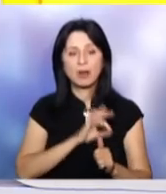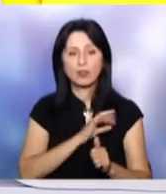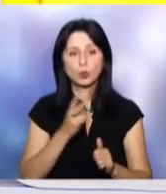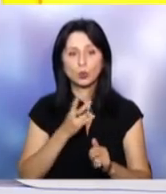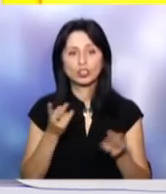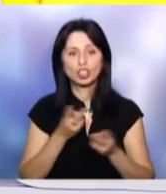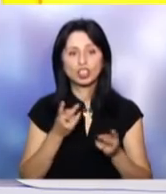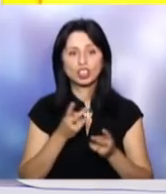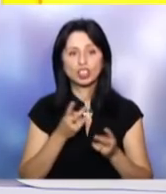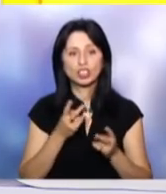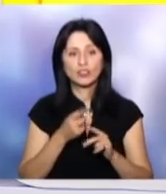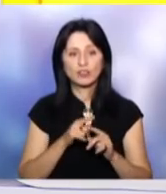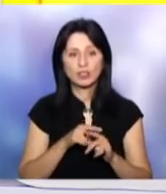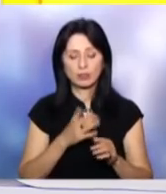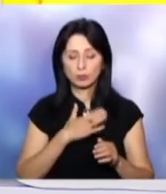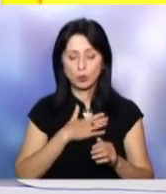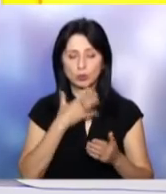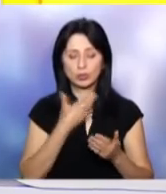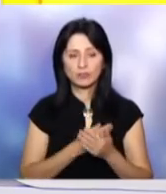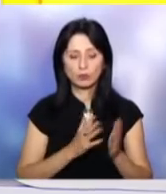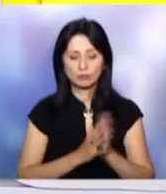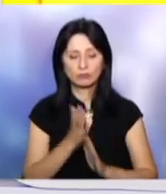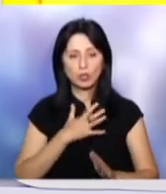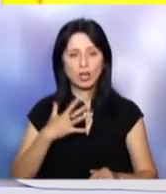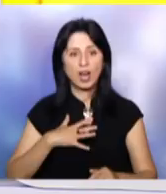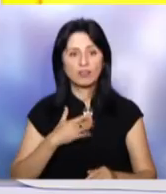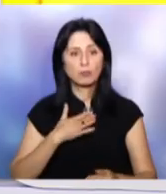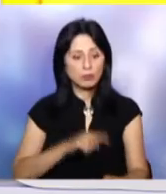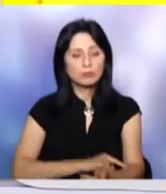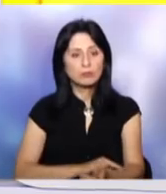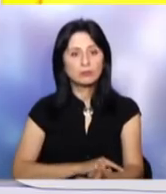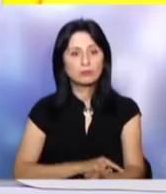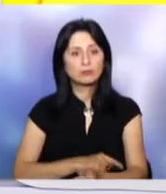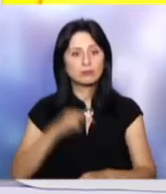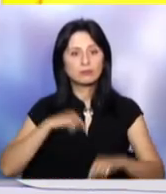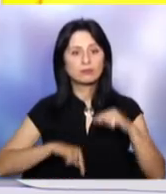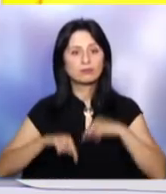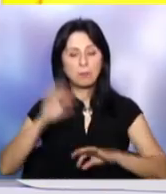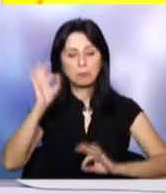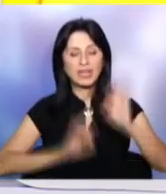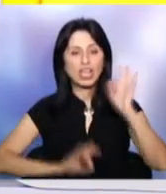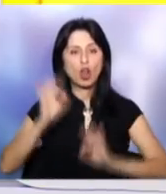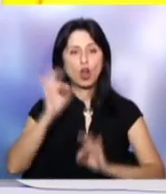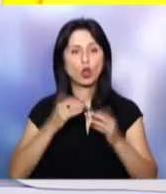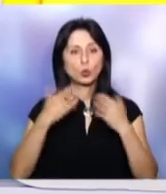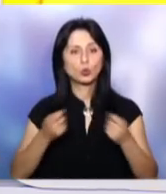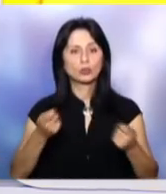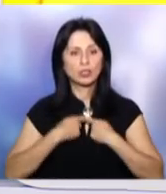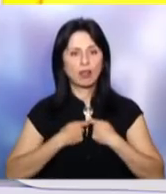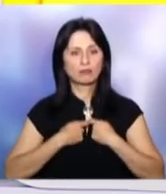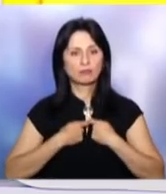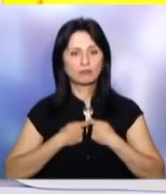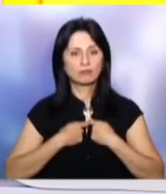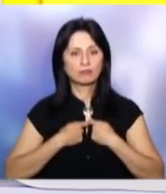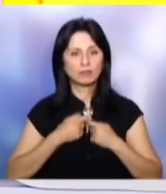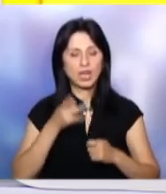ჩვენ გვჭირდება ენდემური პროდუქტები, რადგან თუ ჩვენ ვლაპარაკობთ რისკებს ჯანმრთელობის თვალსაზრისით, ჩვენი ენდემური პროდუქტების